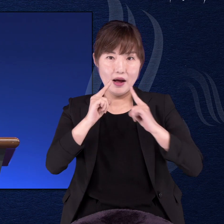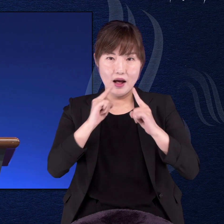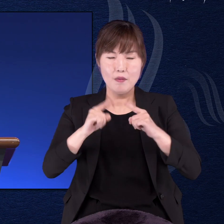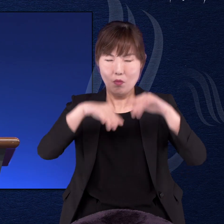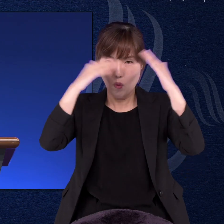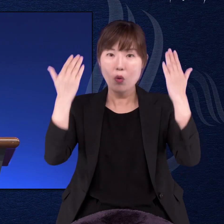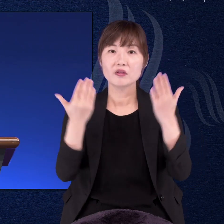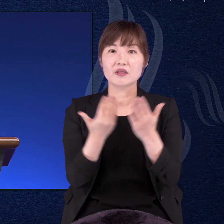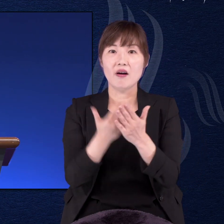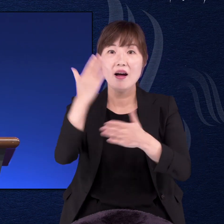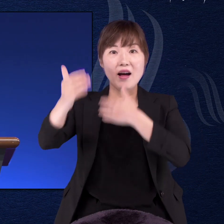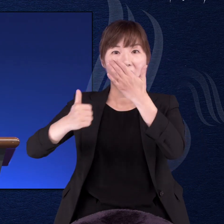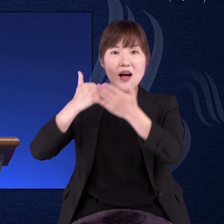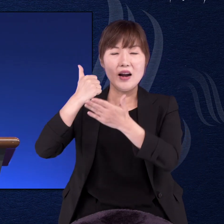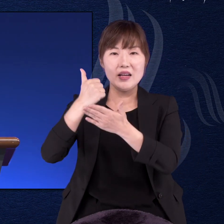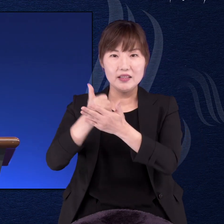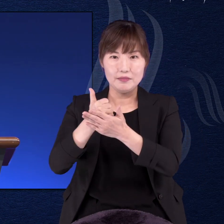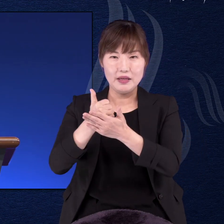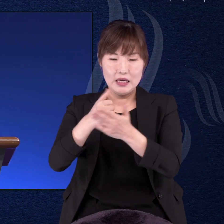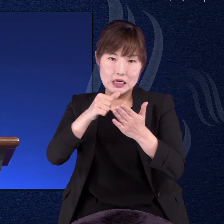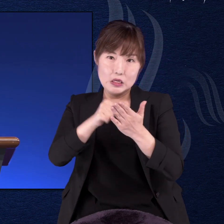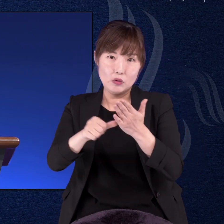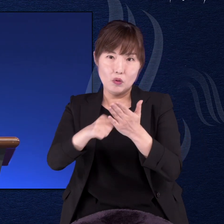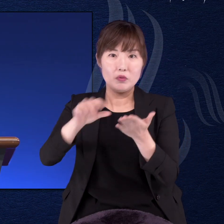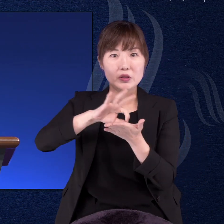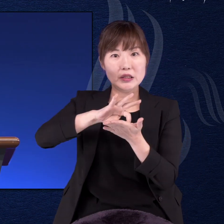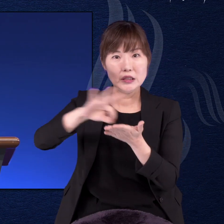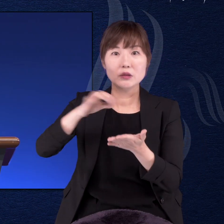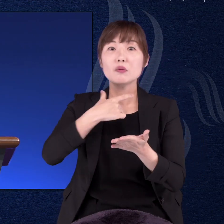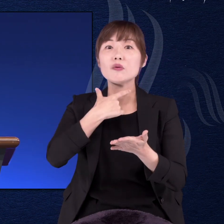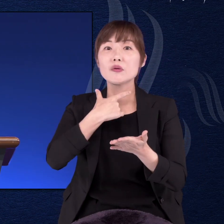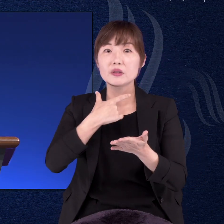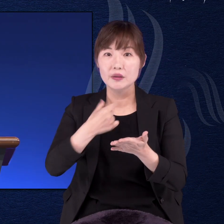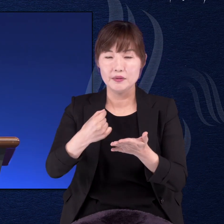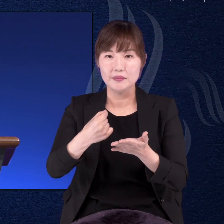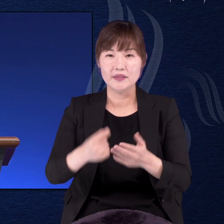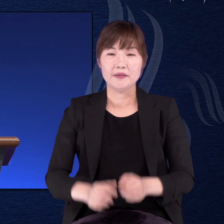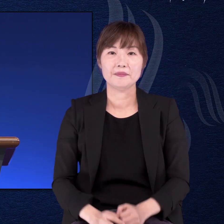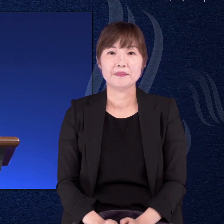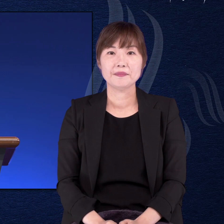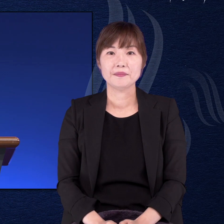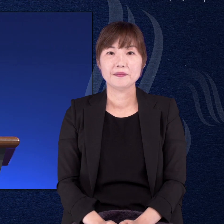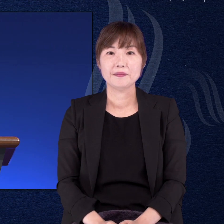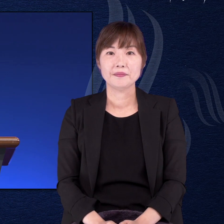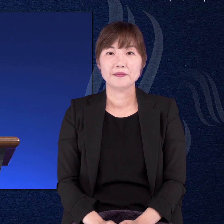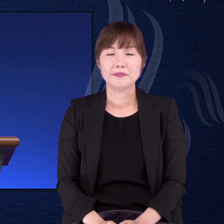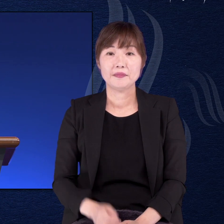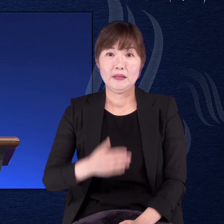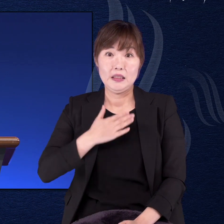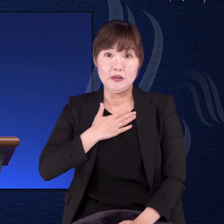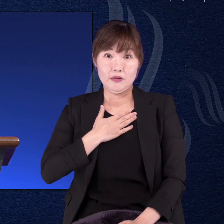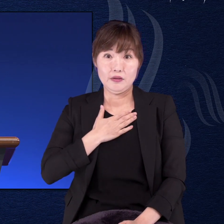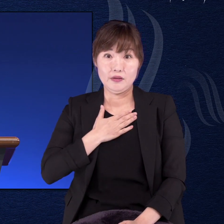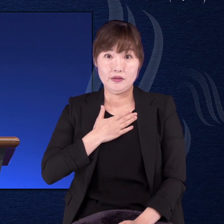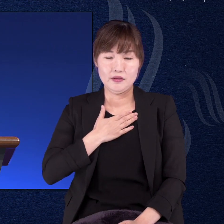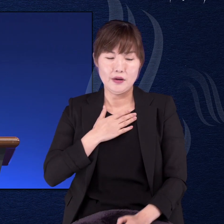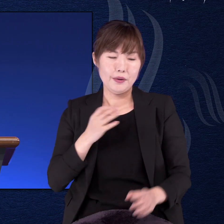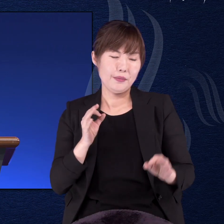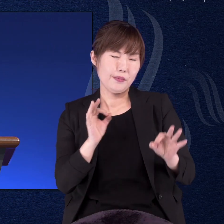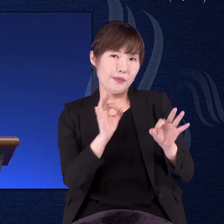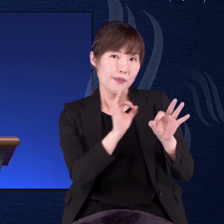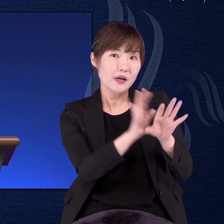것 하나님의 도구로 하나님께서 마음껏 써주시기를 바랍니다. 저는 사라지고